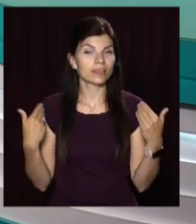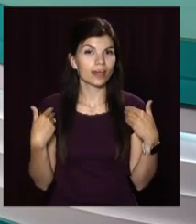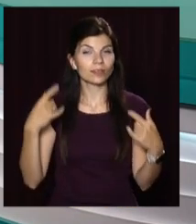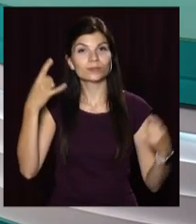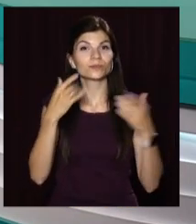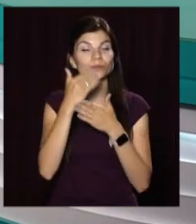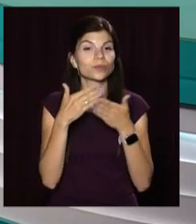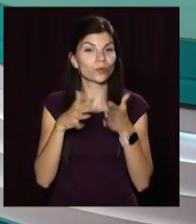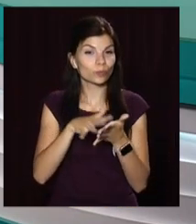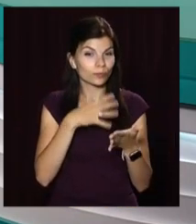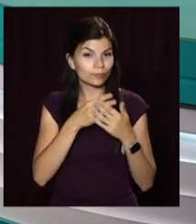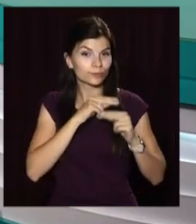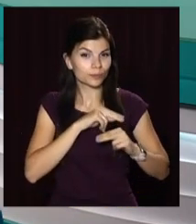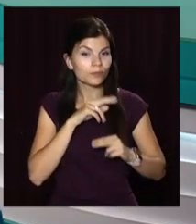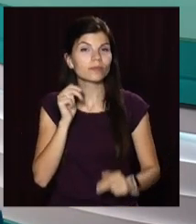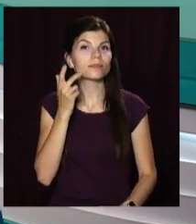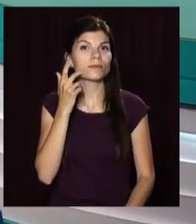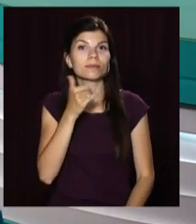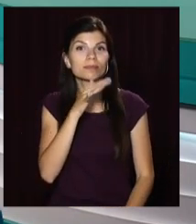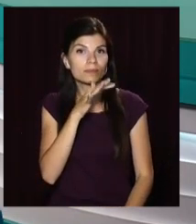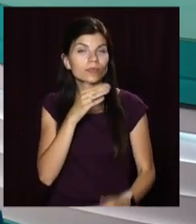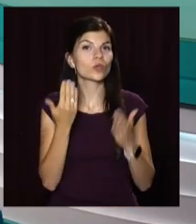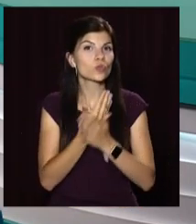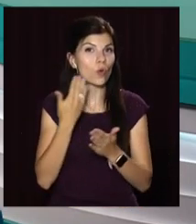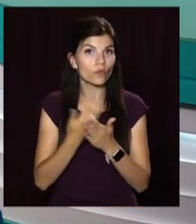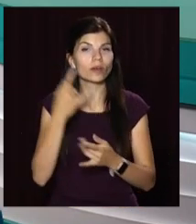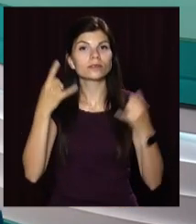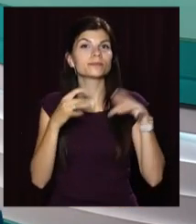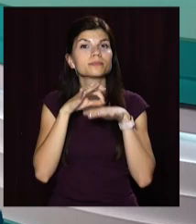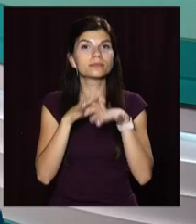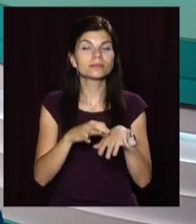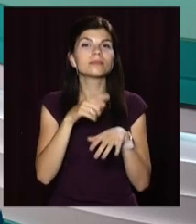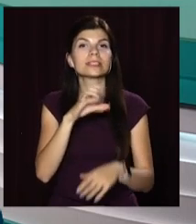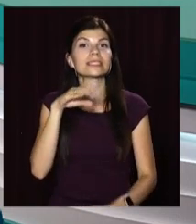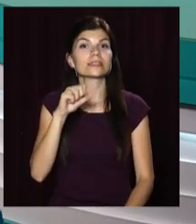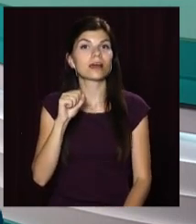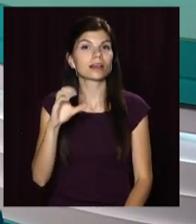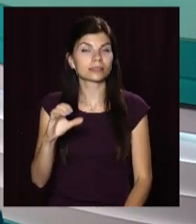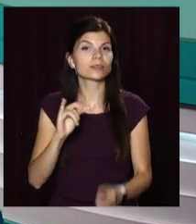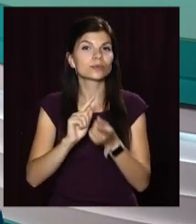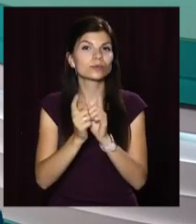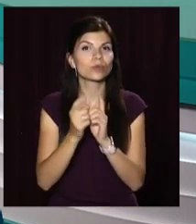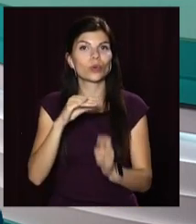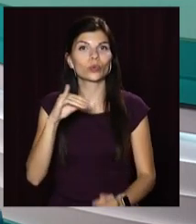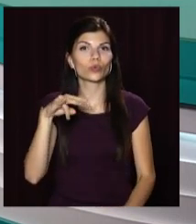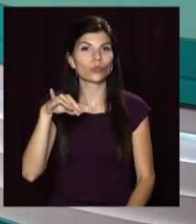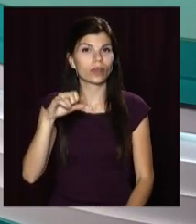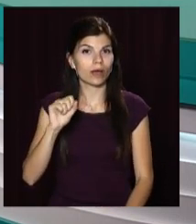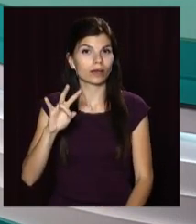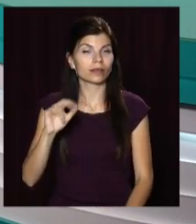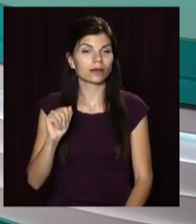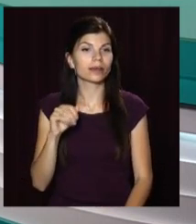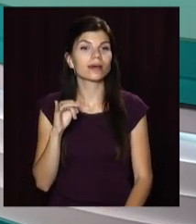Вітаю. Відкритий продовжує свою роботу, як завжди, у цій порі випуск новин. У студії для вас працюють Стас Коновалов та сурдоперекладачка